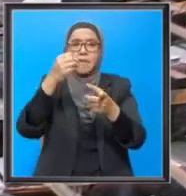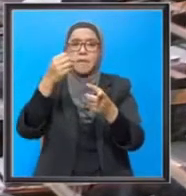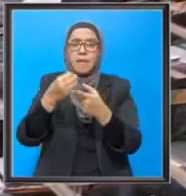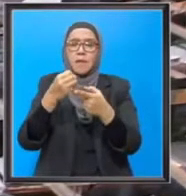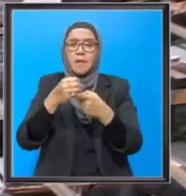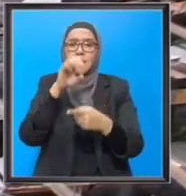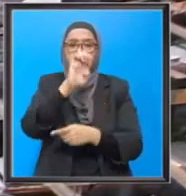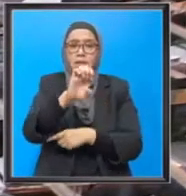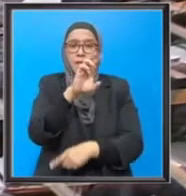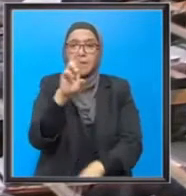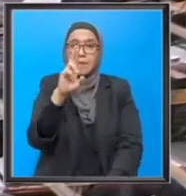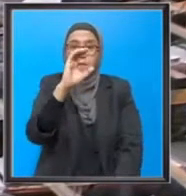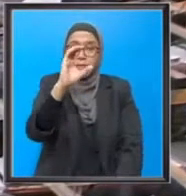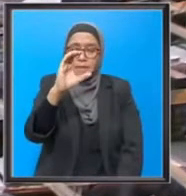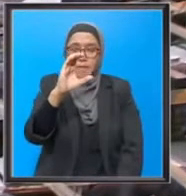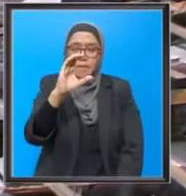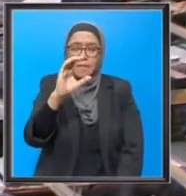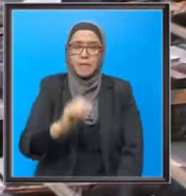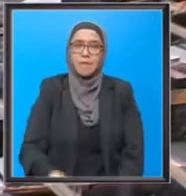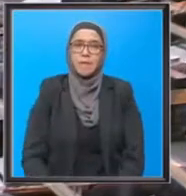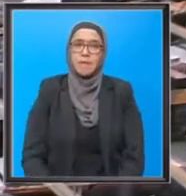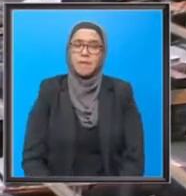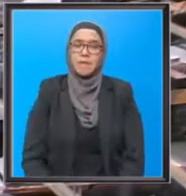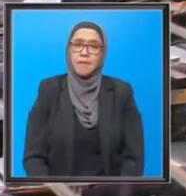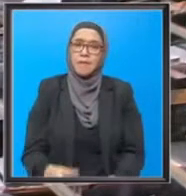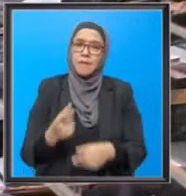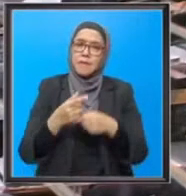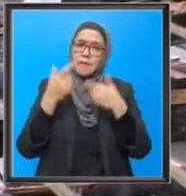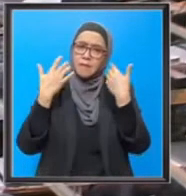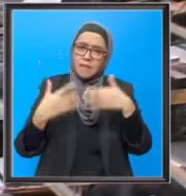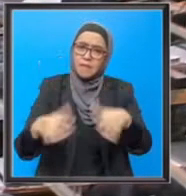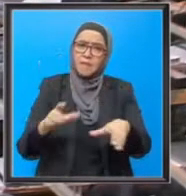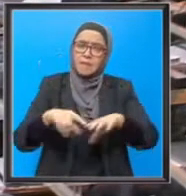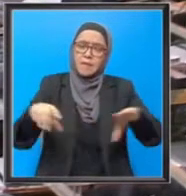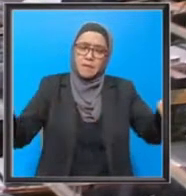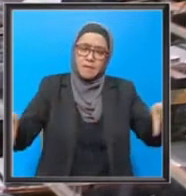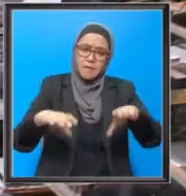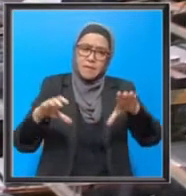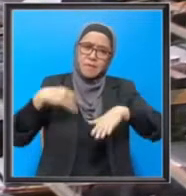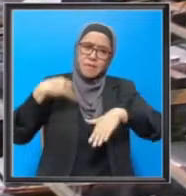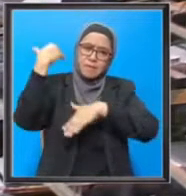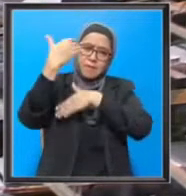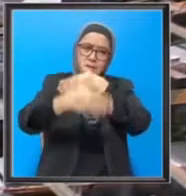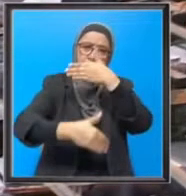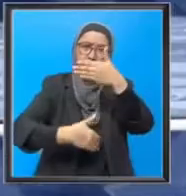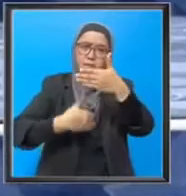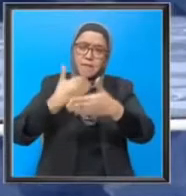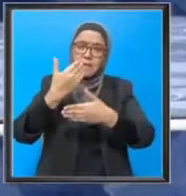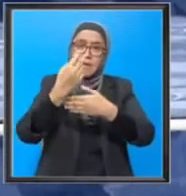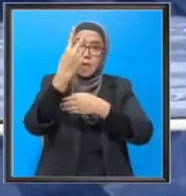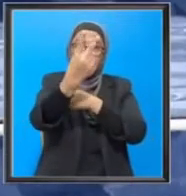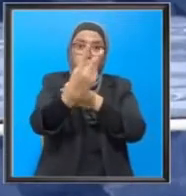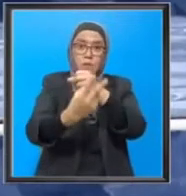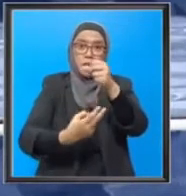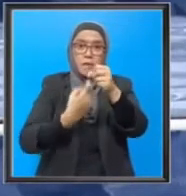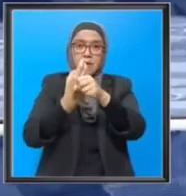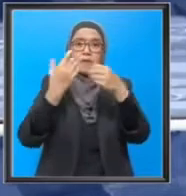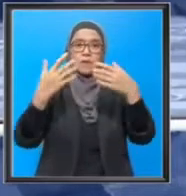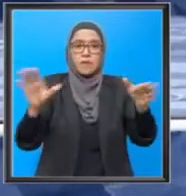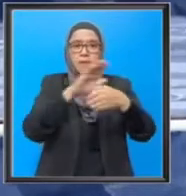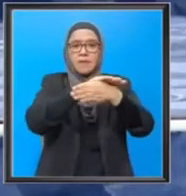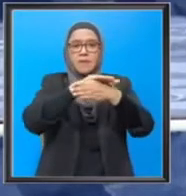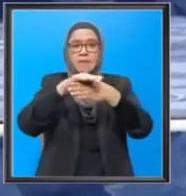reform committee iarc dengan izin yang telah dijalankan selama lebih kurang dua tahun telah pun selesai